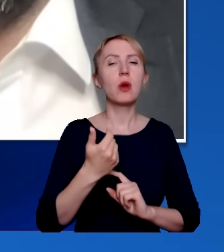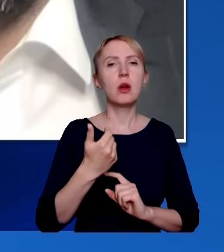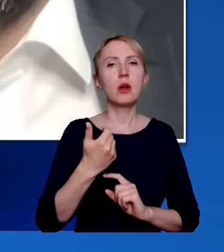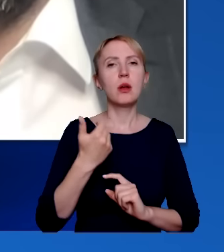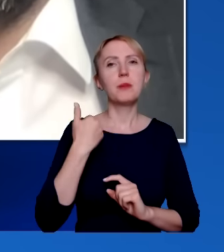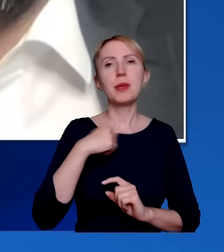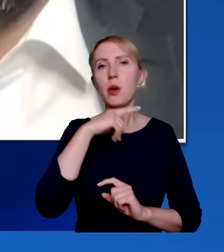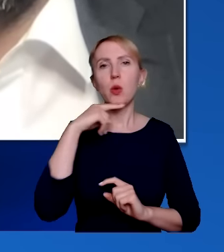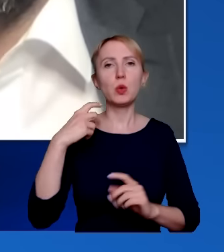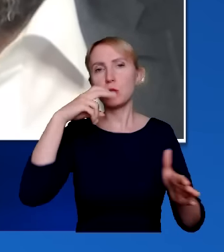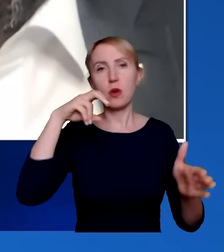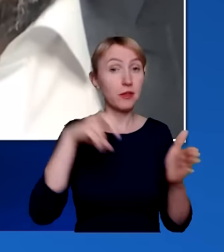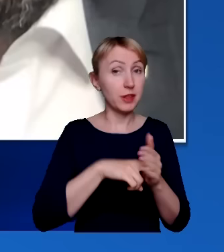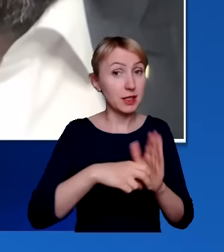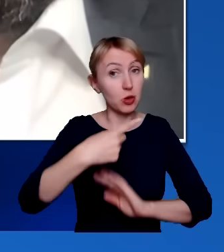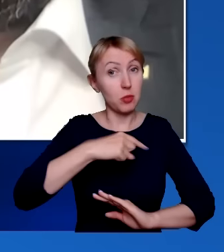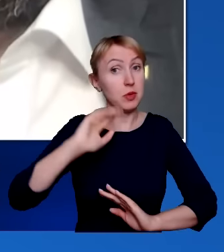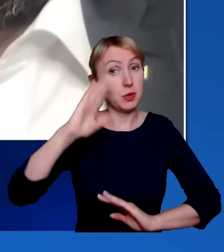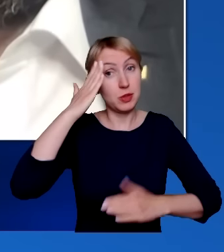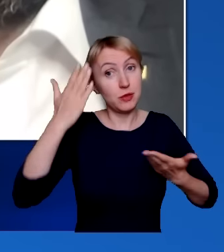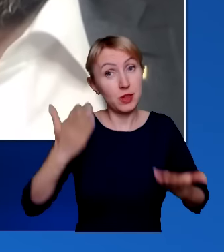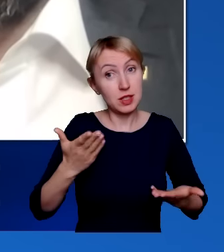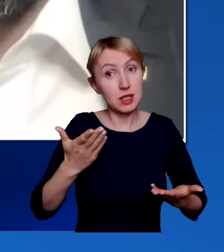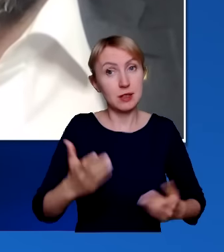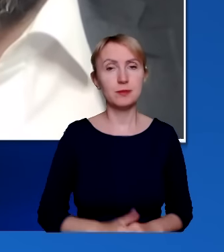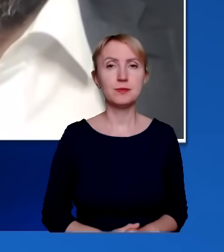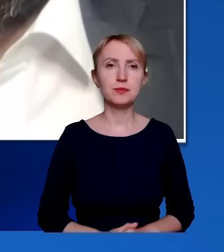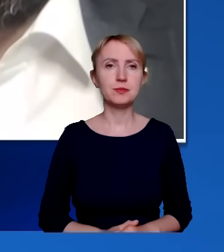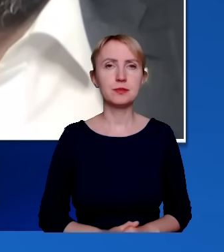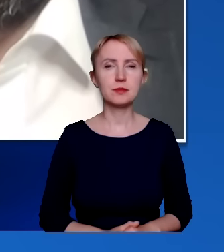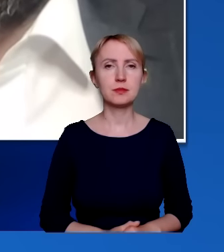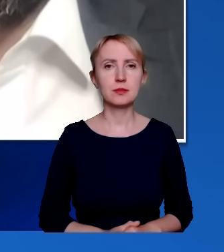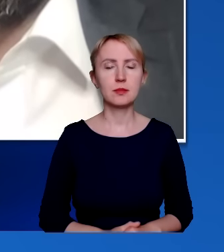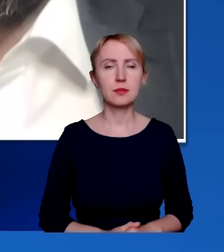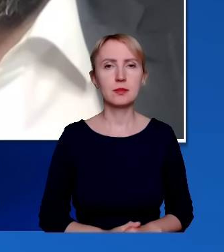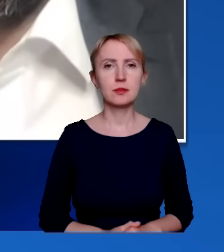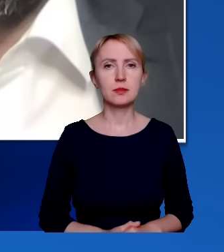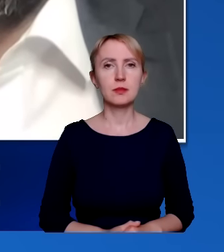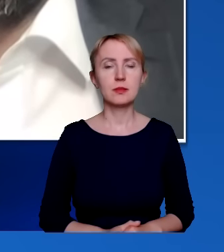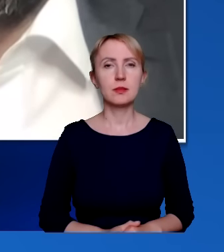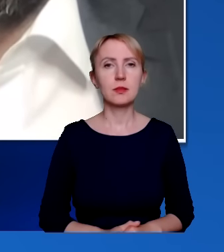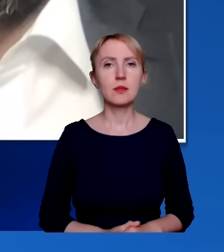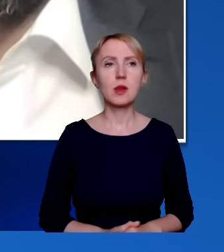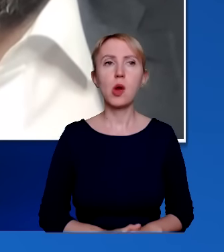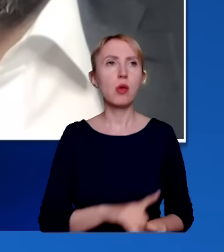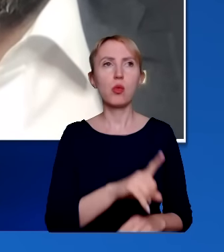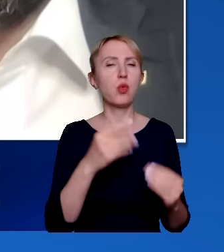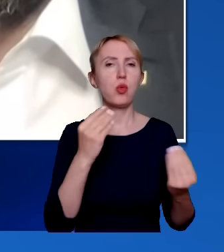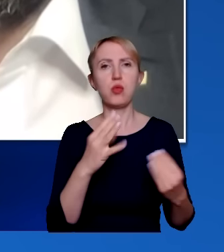byśmy wiedzieli tak przypuszczam może mogę się mylić ale on sobie fantastycznie